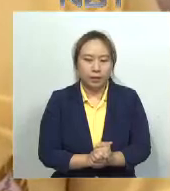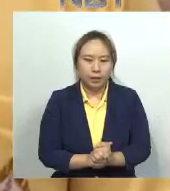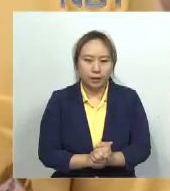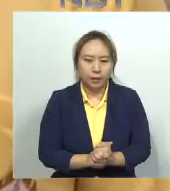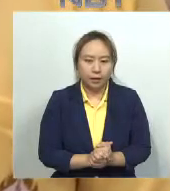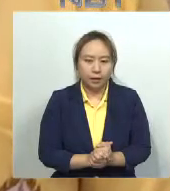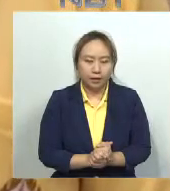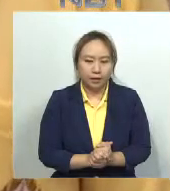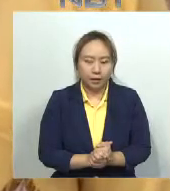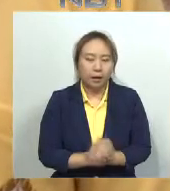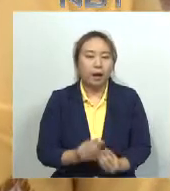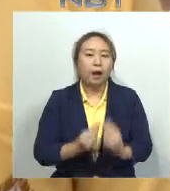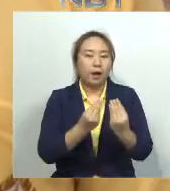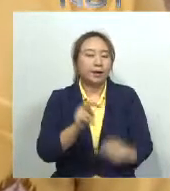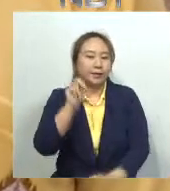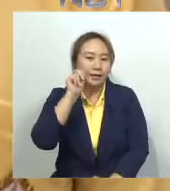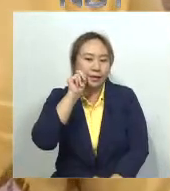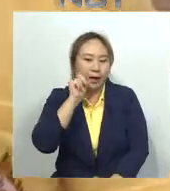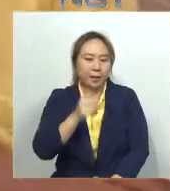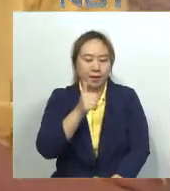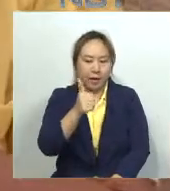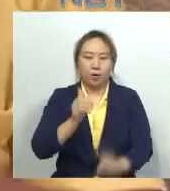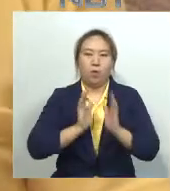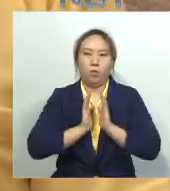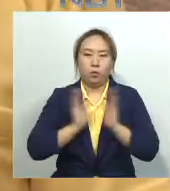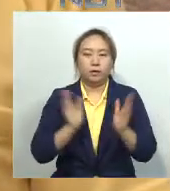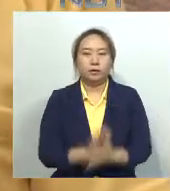ของชาวบ้านนี้ตลอดนะครับก็ขอขอบคุณครับ